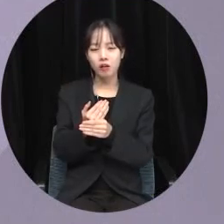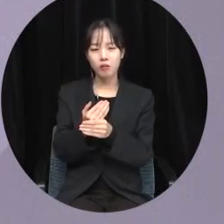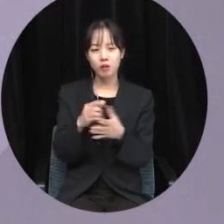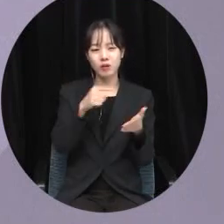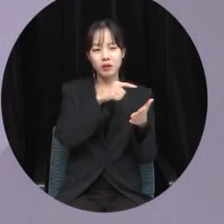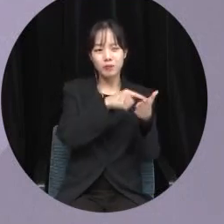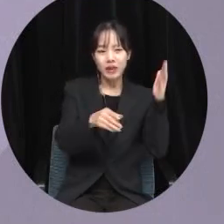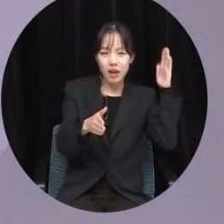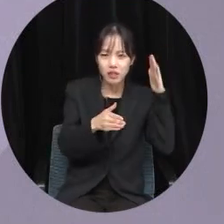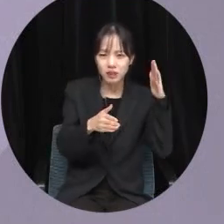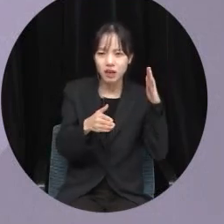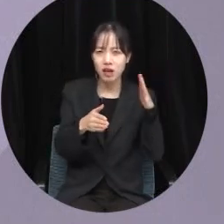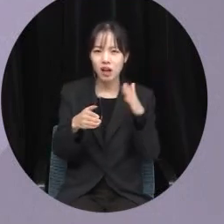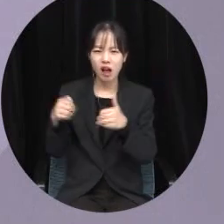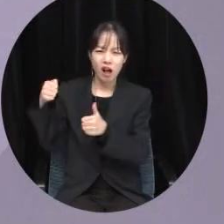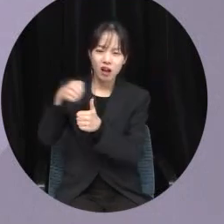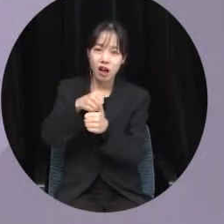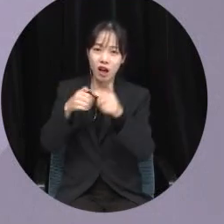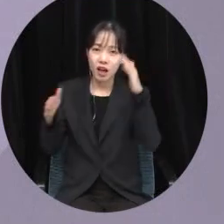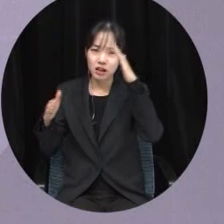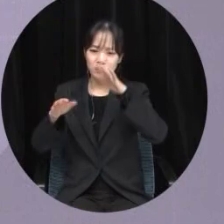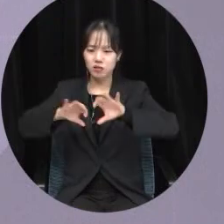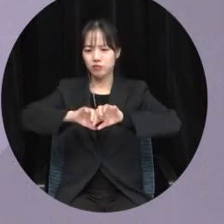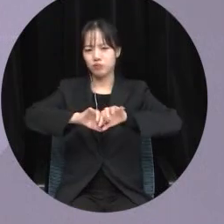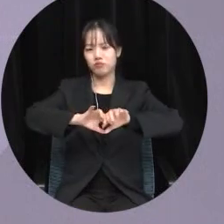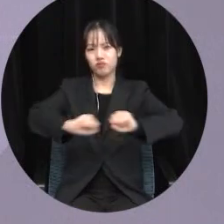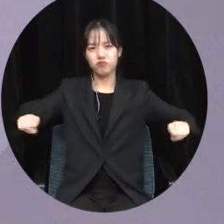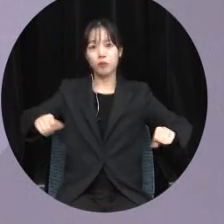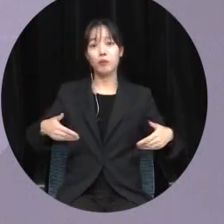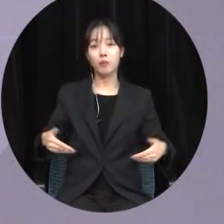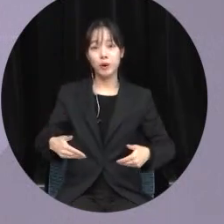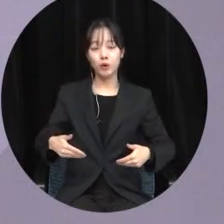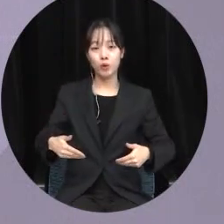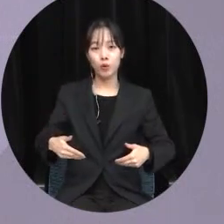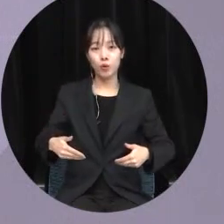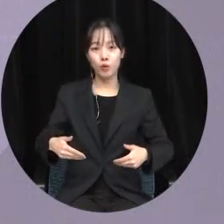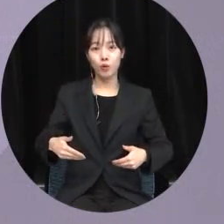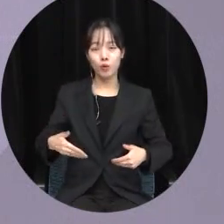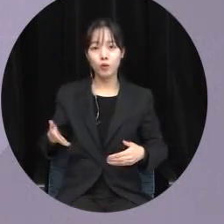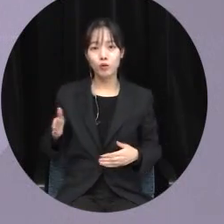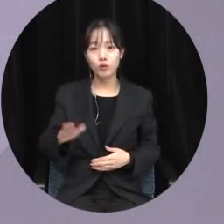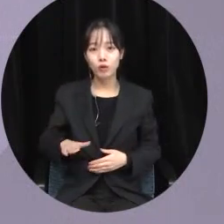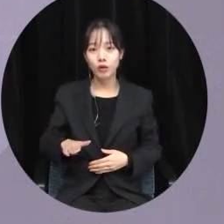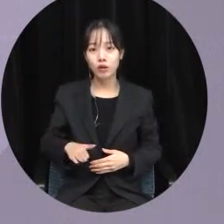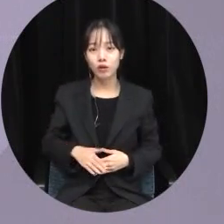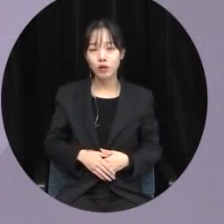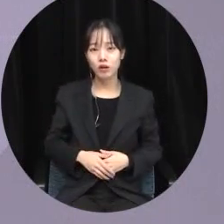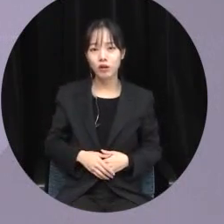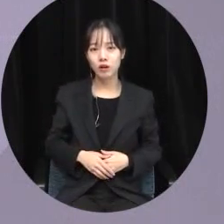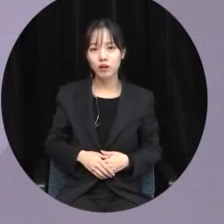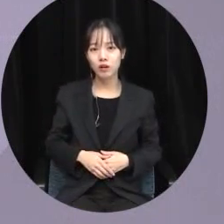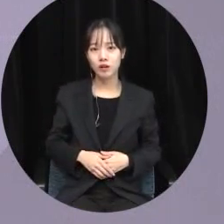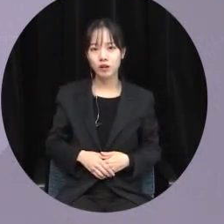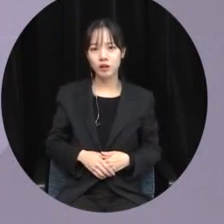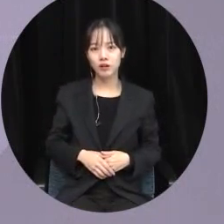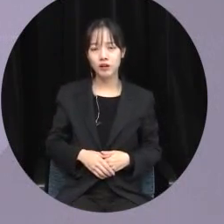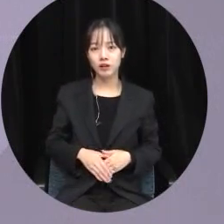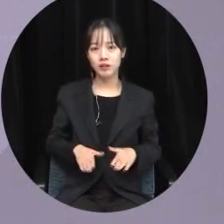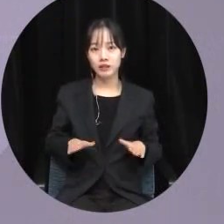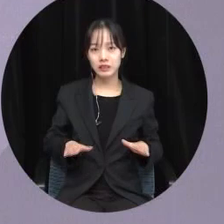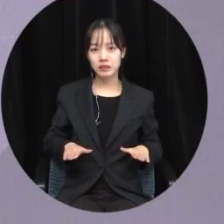중요합니다. 그런데 이것과 심의를 중단시키는 요소가 소위 이동관 정순진